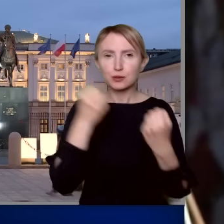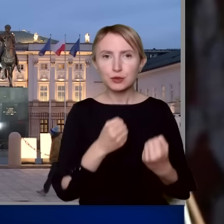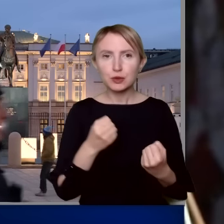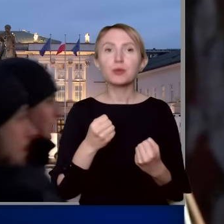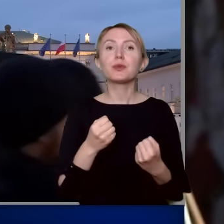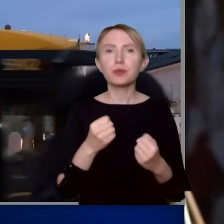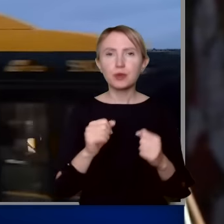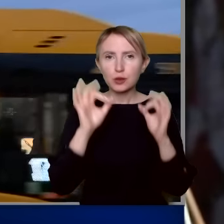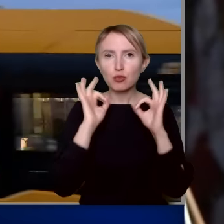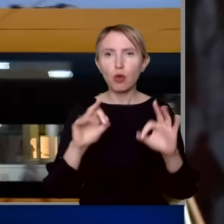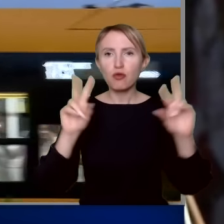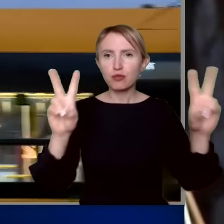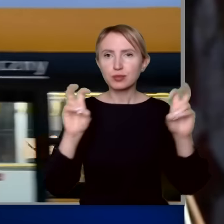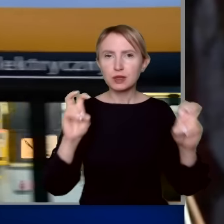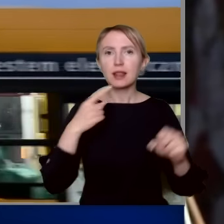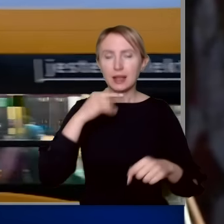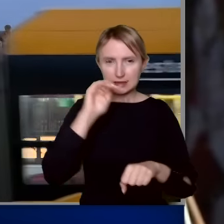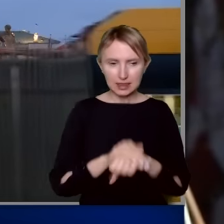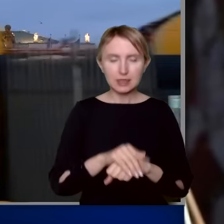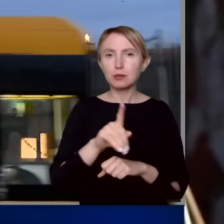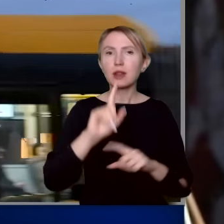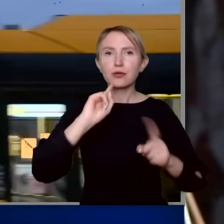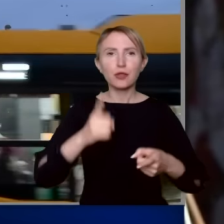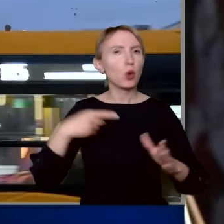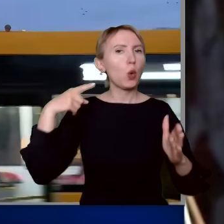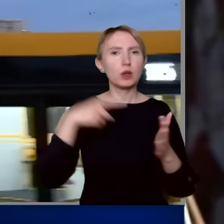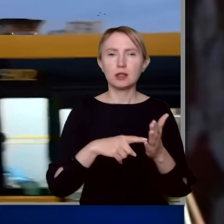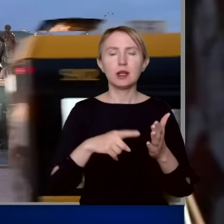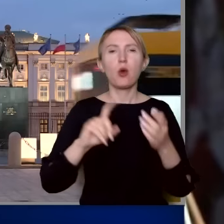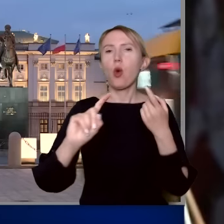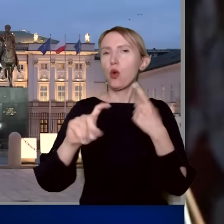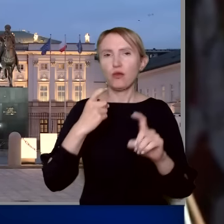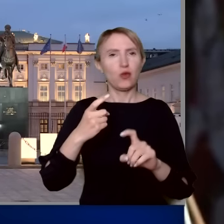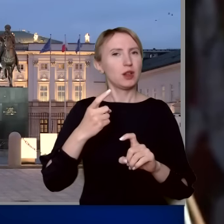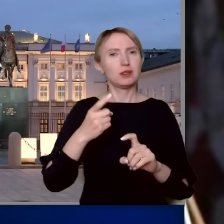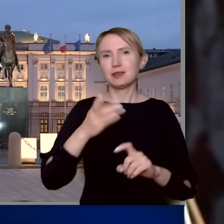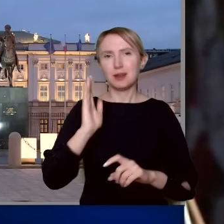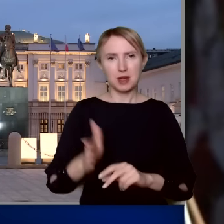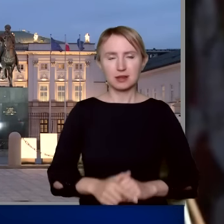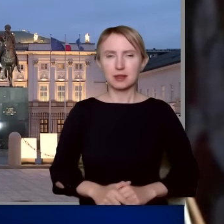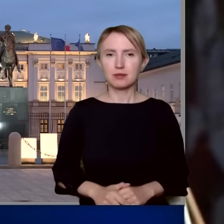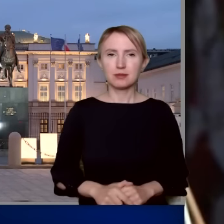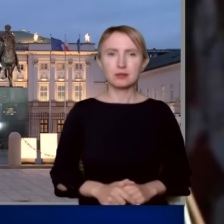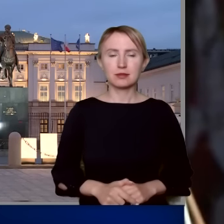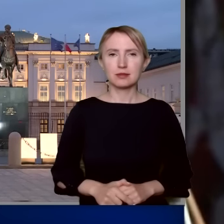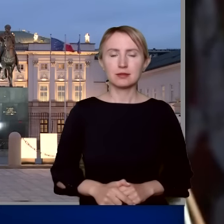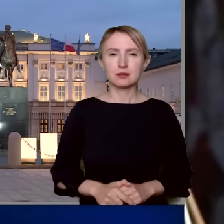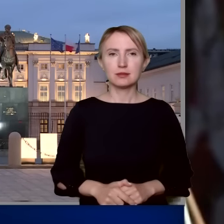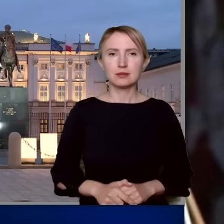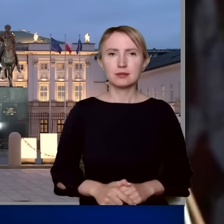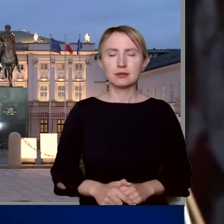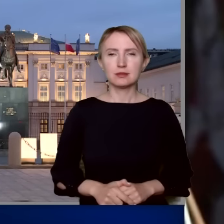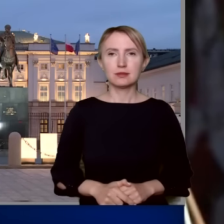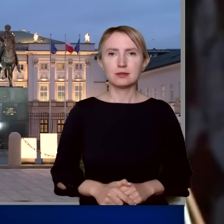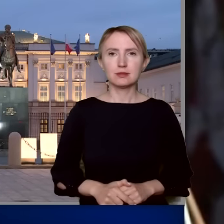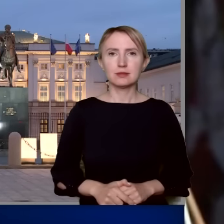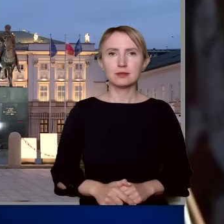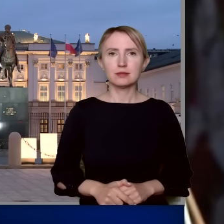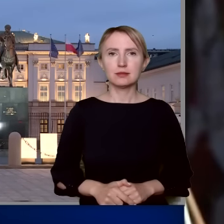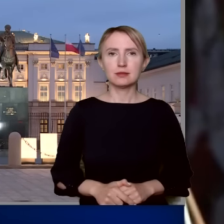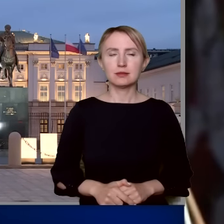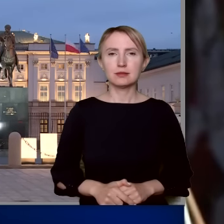co potwierdzam. Wyrok jest ostateczny, instancji odwoławczej w tym wypadku nie ma od naszego osądu.